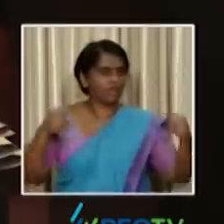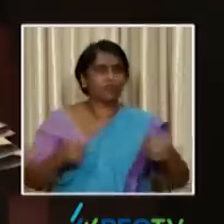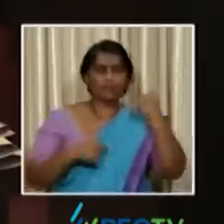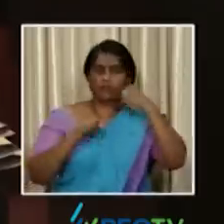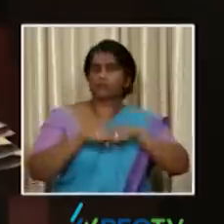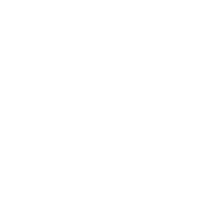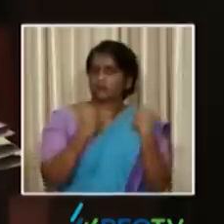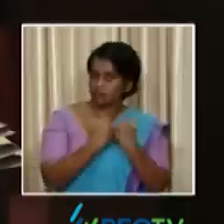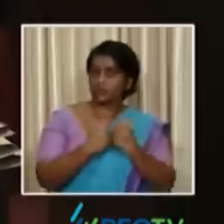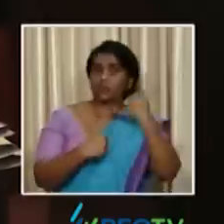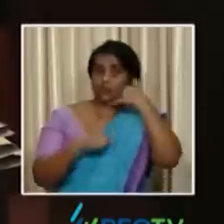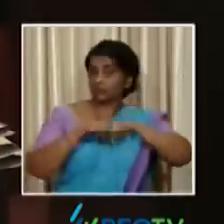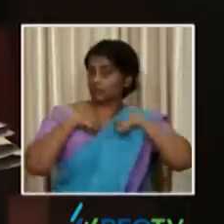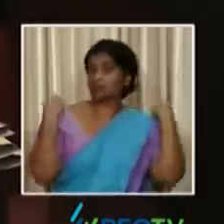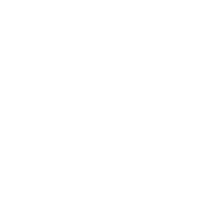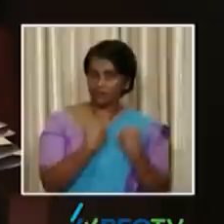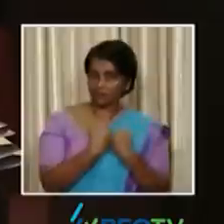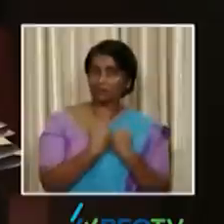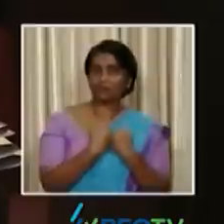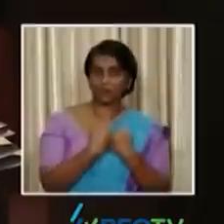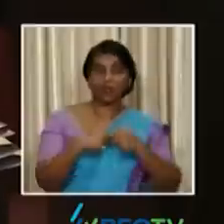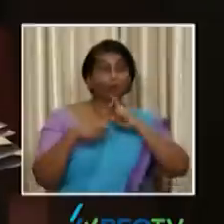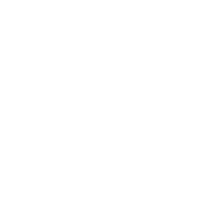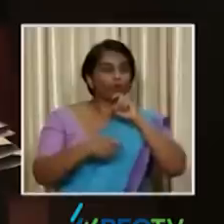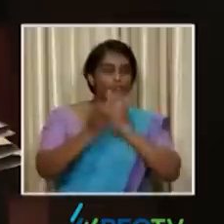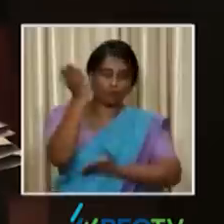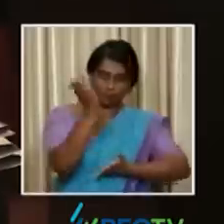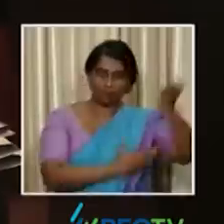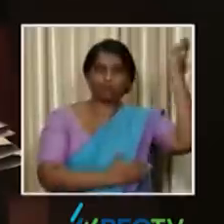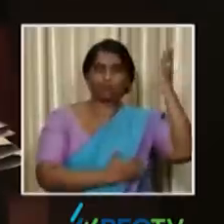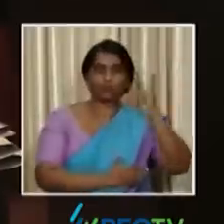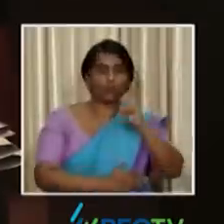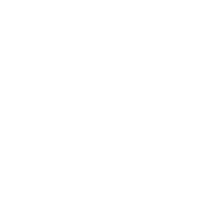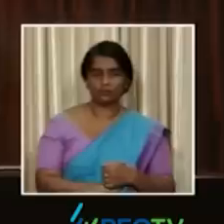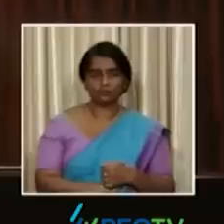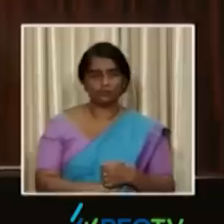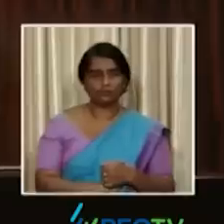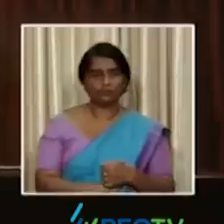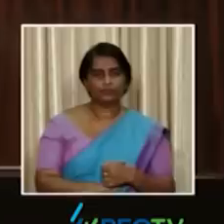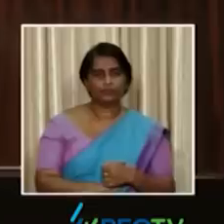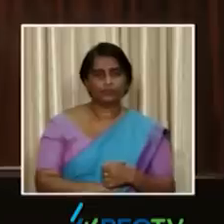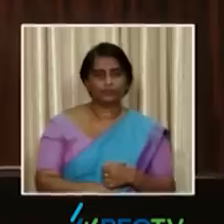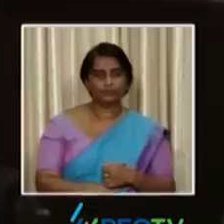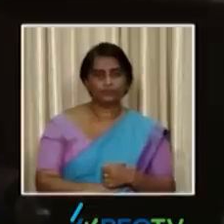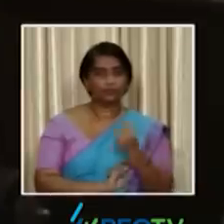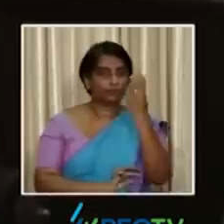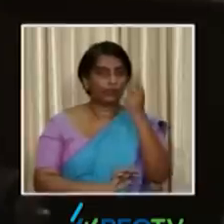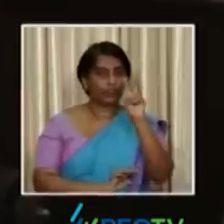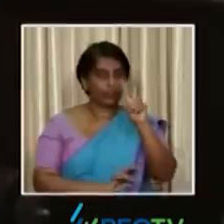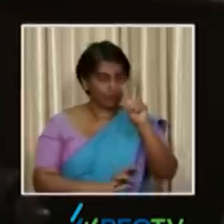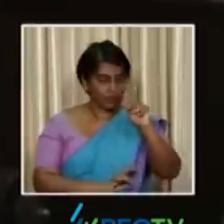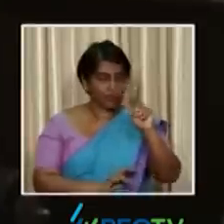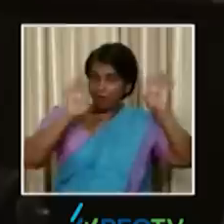ජන බලවේගයයි සමගි ජන සම්දානයයි අධිකරණයට යනවා කපුටෝ ඉවරයි කතානායකතුමේ 2020